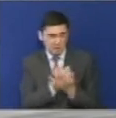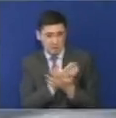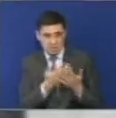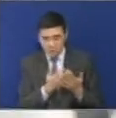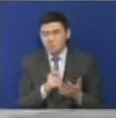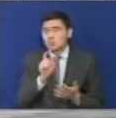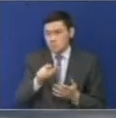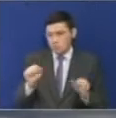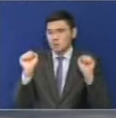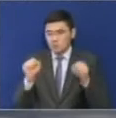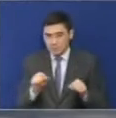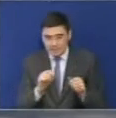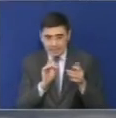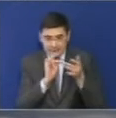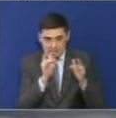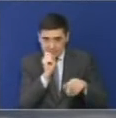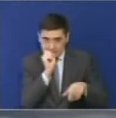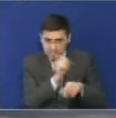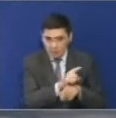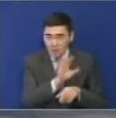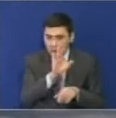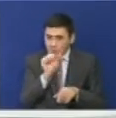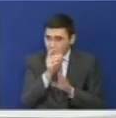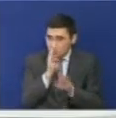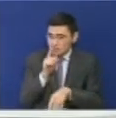Дегенмен азық-түлік өнімдері бірінші кезекте жеткізіледі.